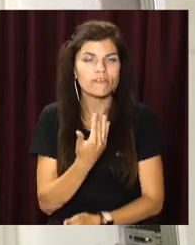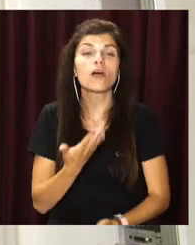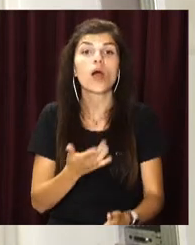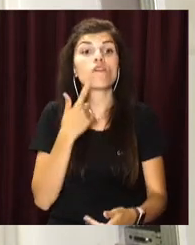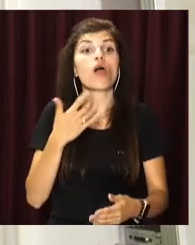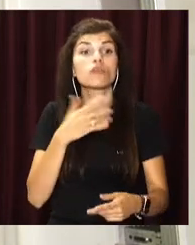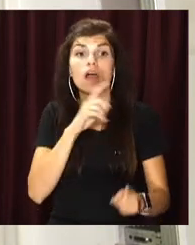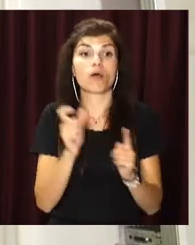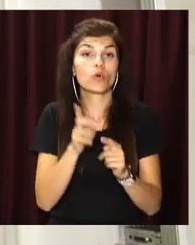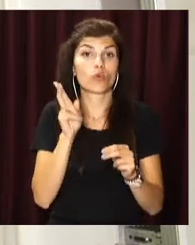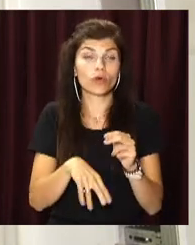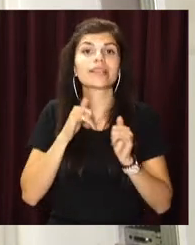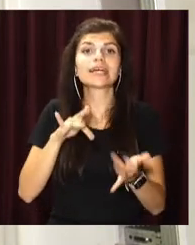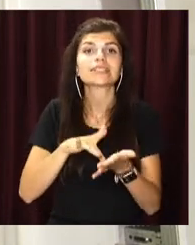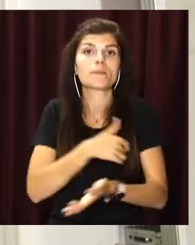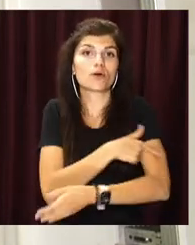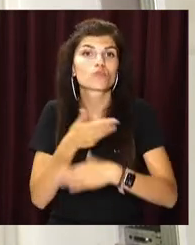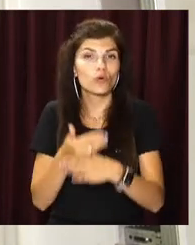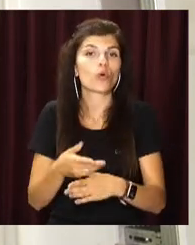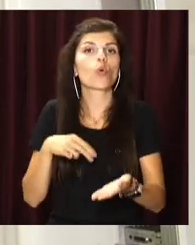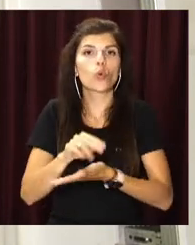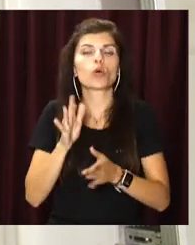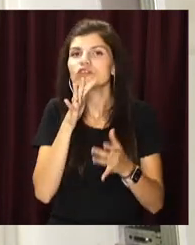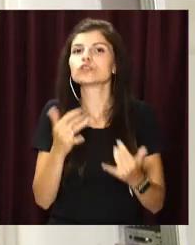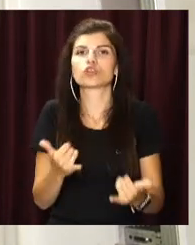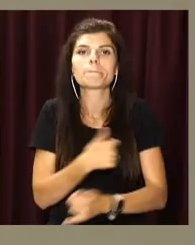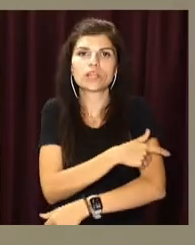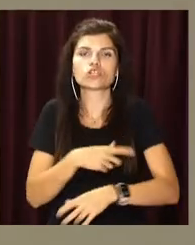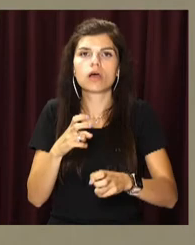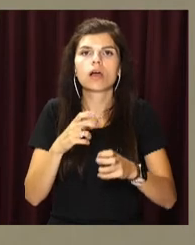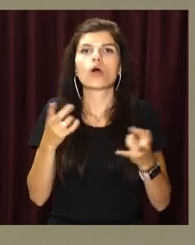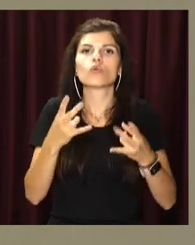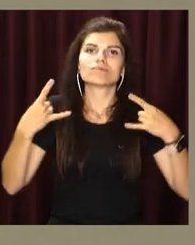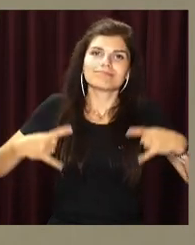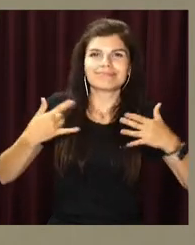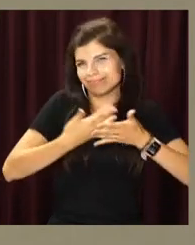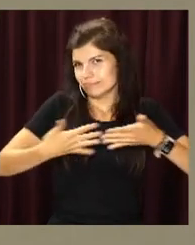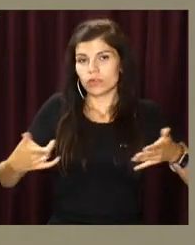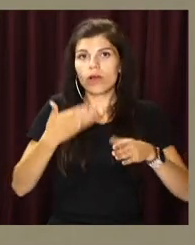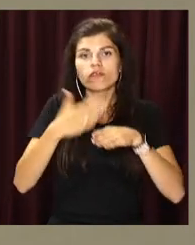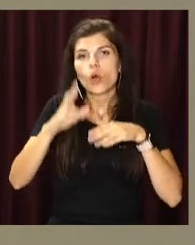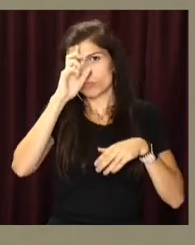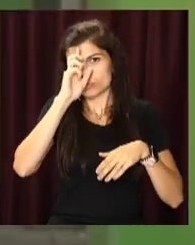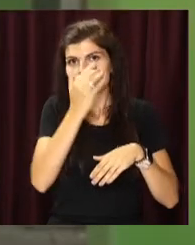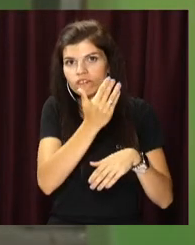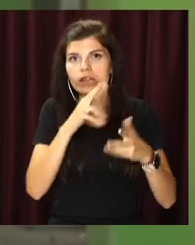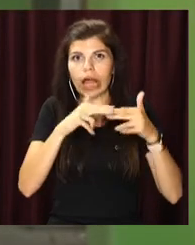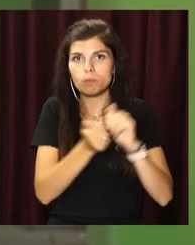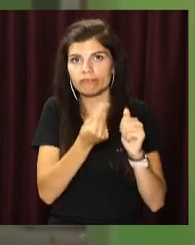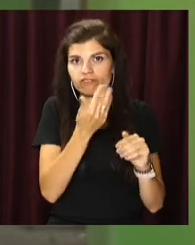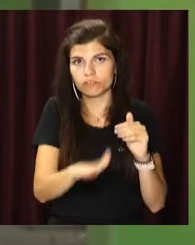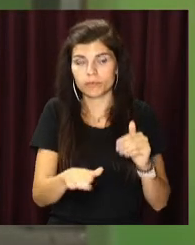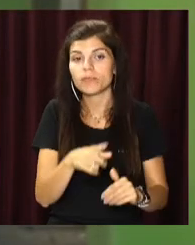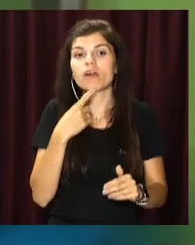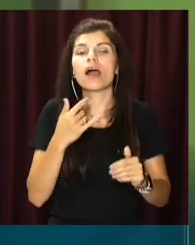завершення реконструкції для центру меддопомоги придбають і сучасне медичне обладнання. Гроші для цього виділять з міського бюджету. Для